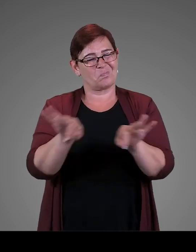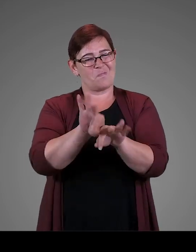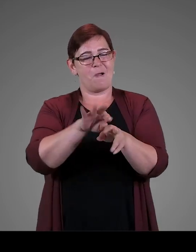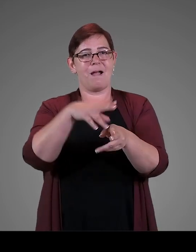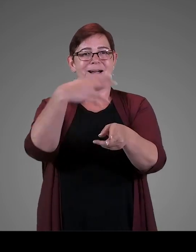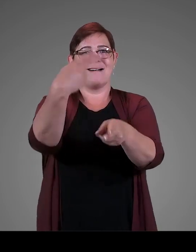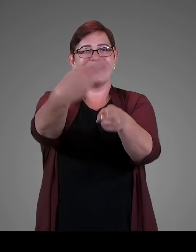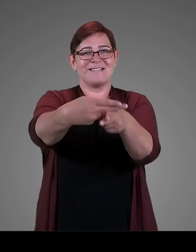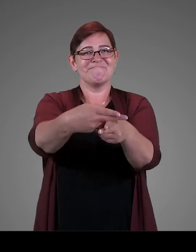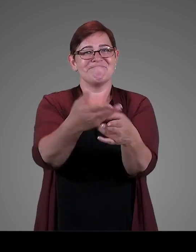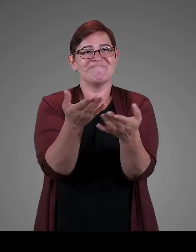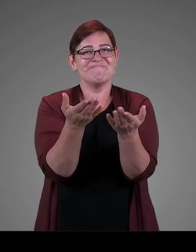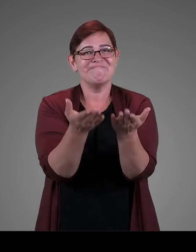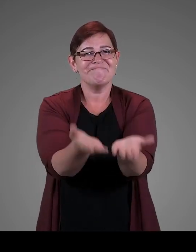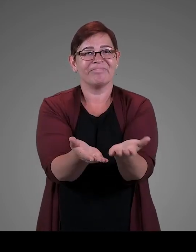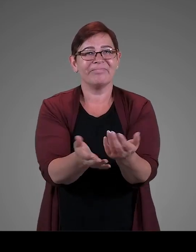ça.